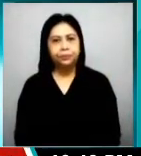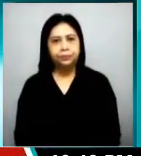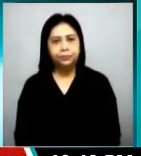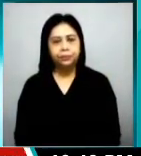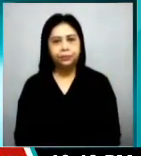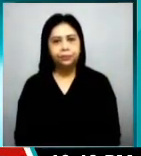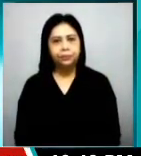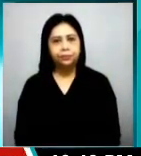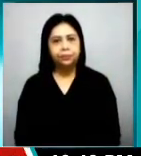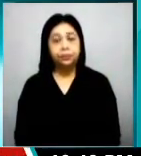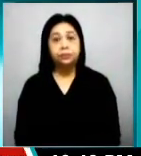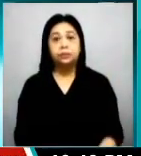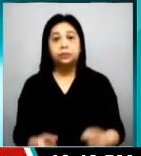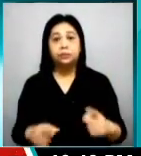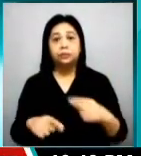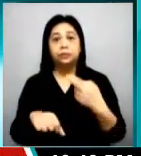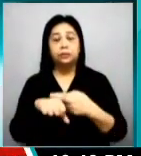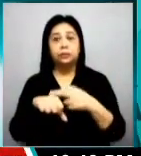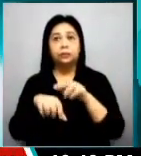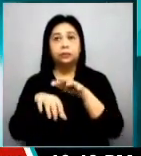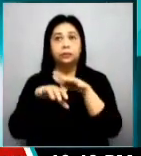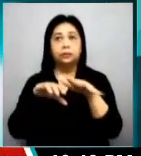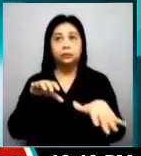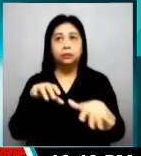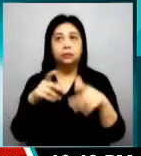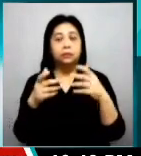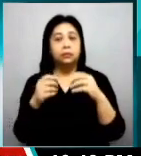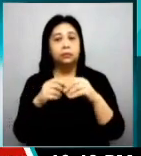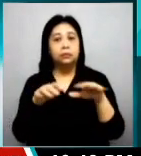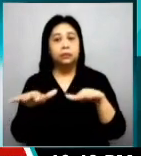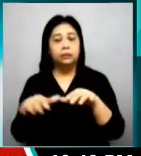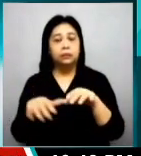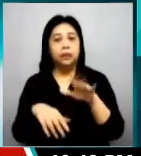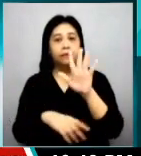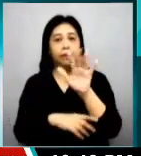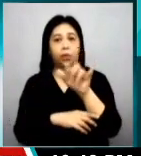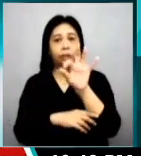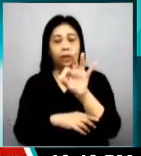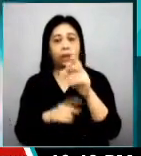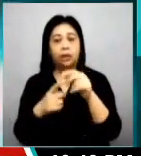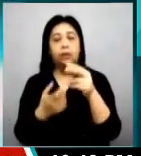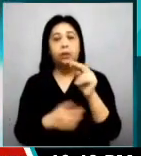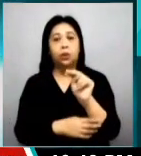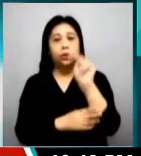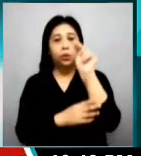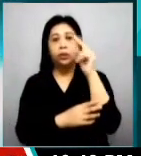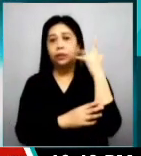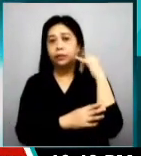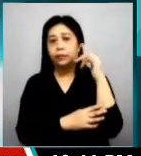Nagdulot ng rock slide ang magnitude 5.9 na lindol sa Northern California sa Amerika.